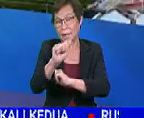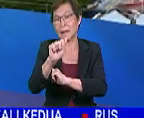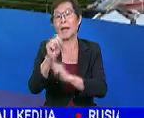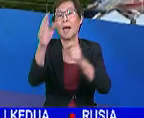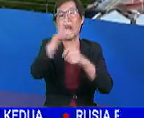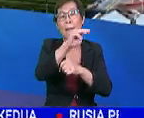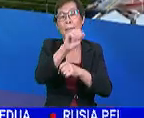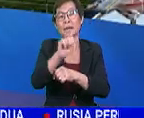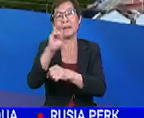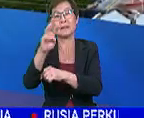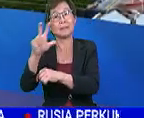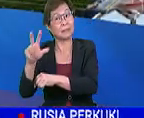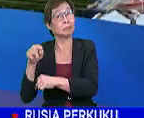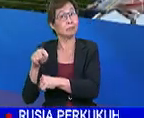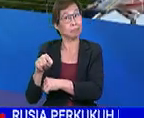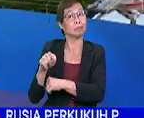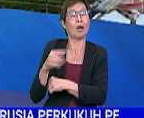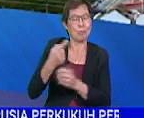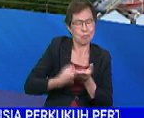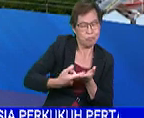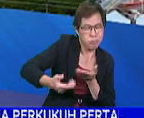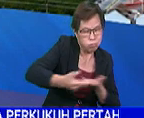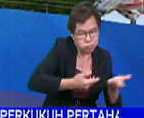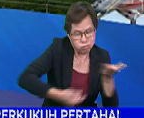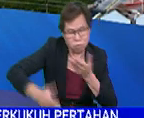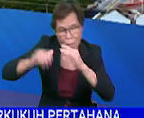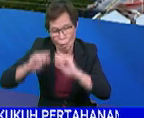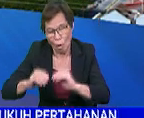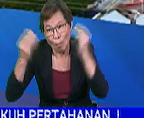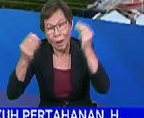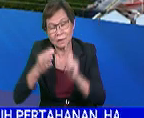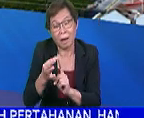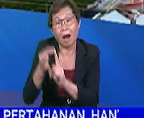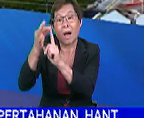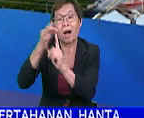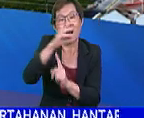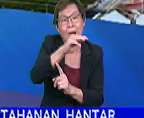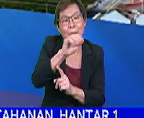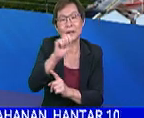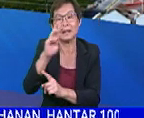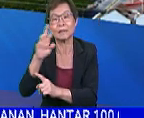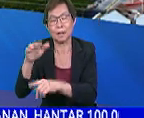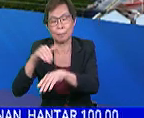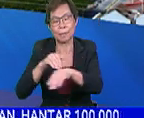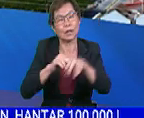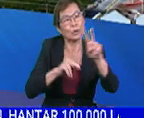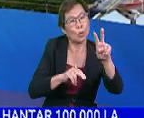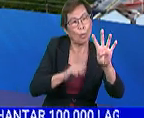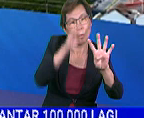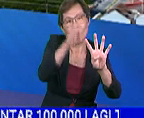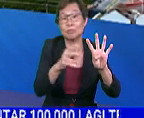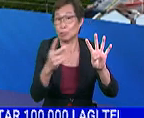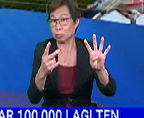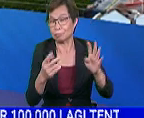berkaitan ma63 antara yang dibincangkan dalam mesyuarat Majlis khas ma63 pada 24 Februari